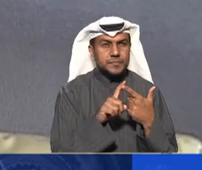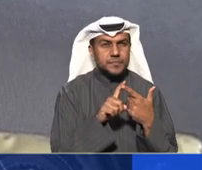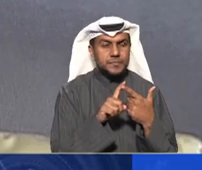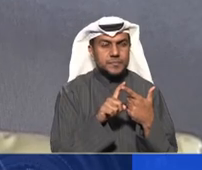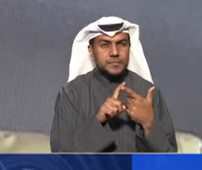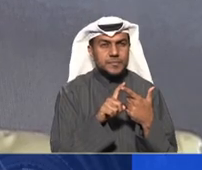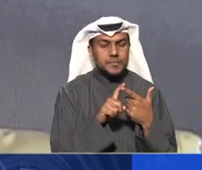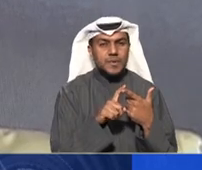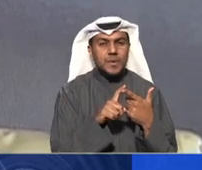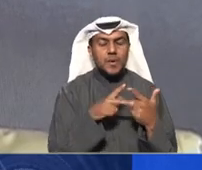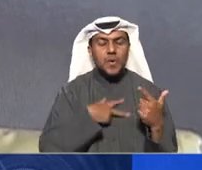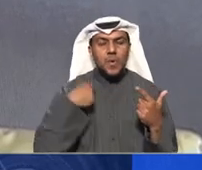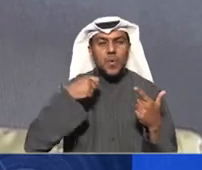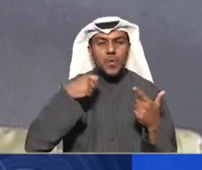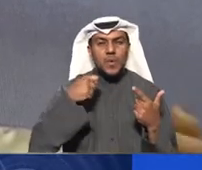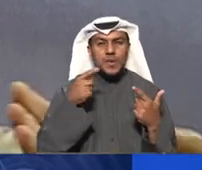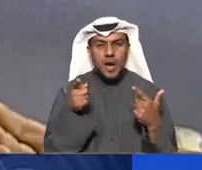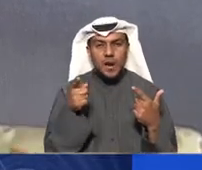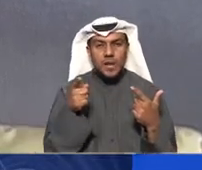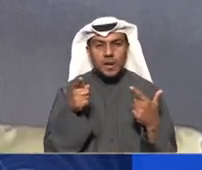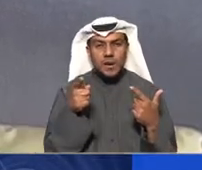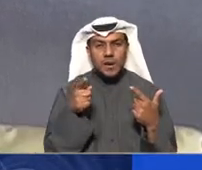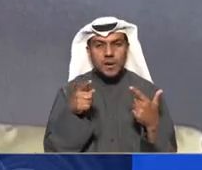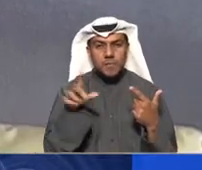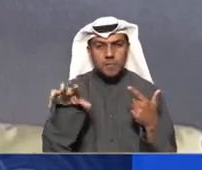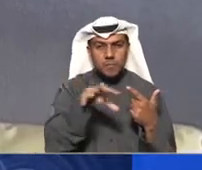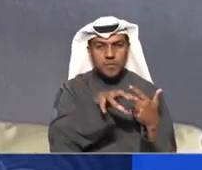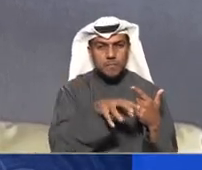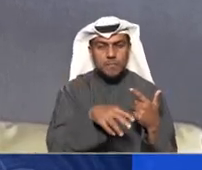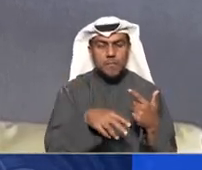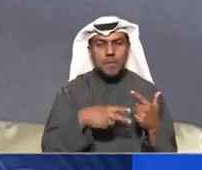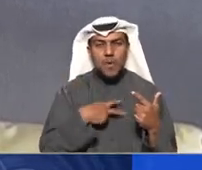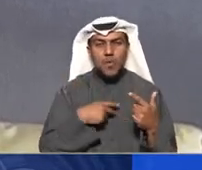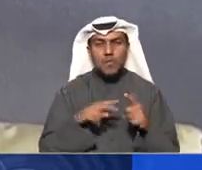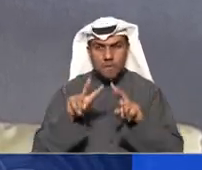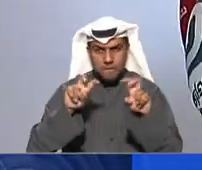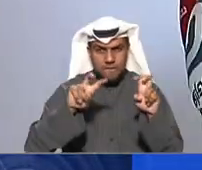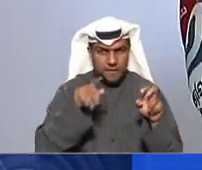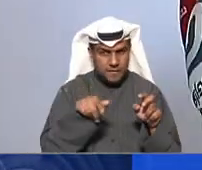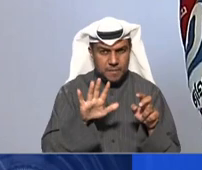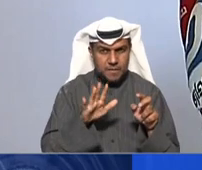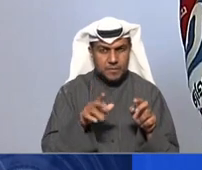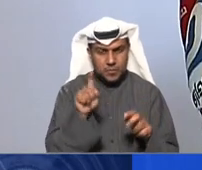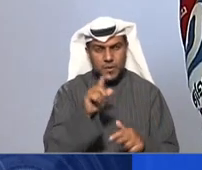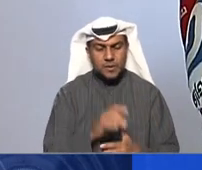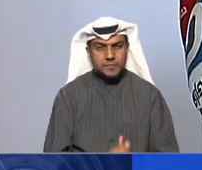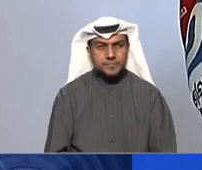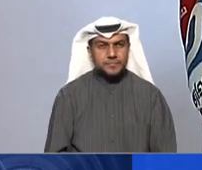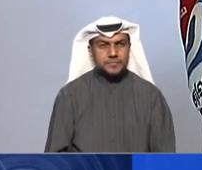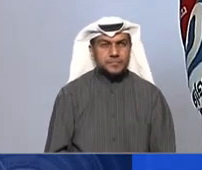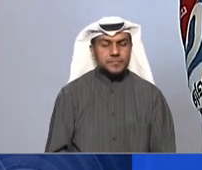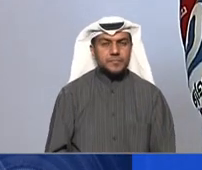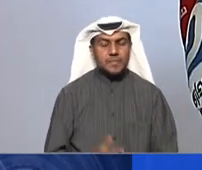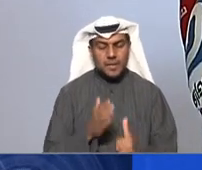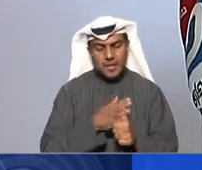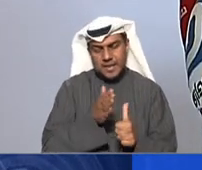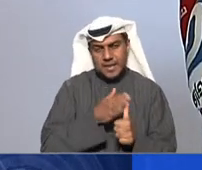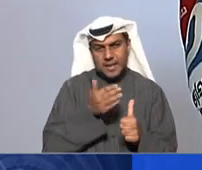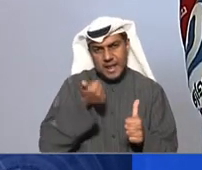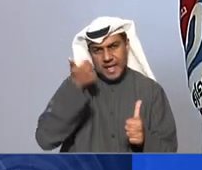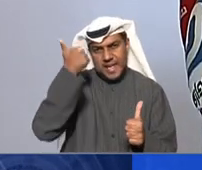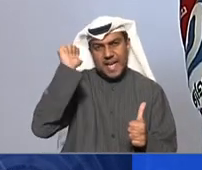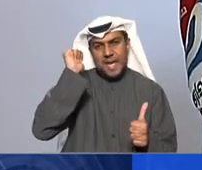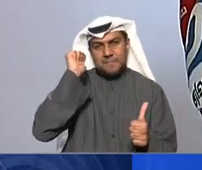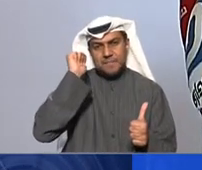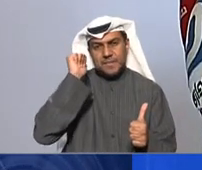الموظفين ورواد المجمع، فإلى أي مدى المعلومة هذه صحيحة؟ لم تكن الحالة التي رصدت أمس من